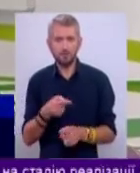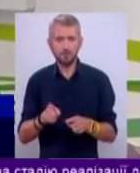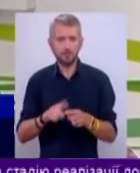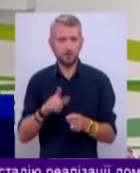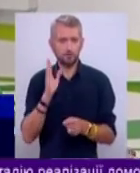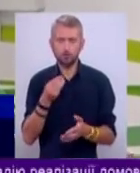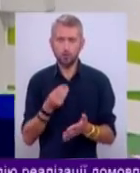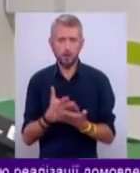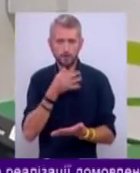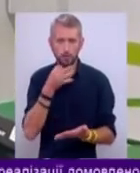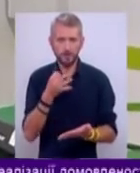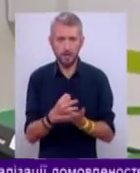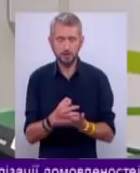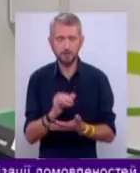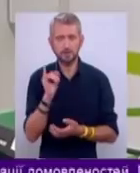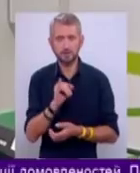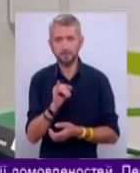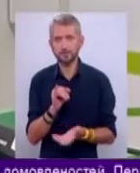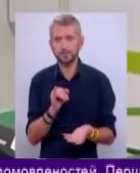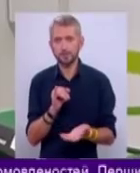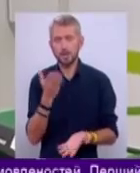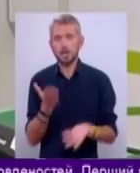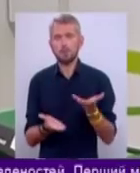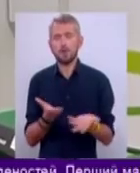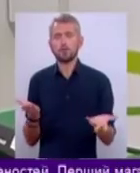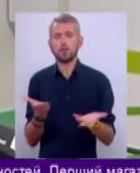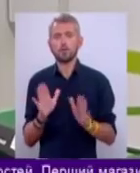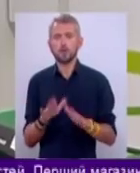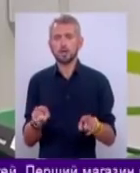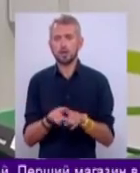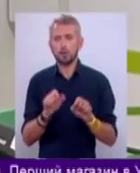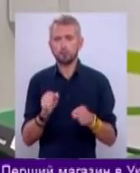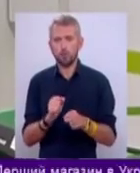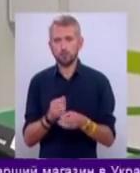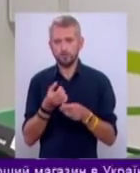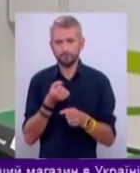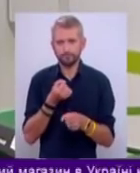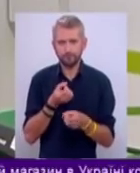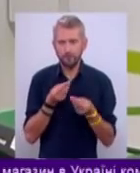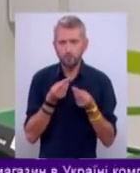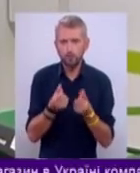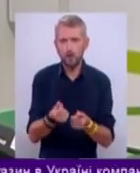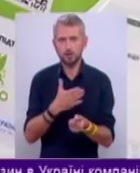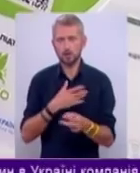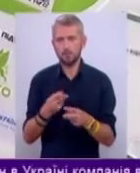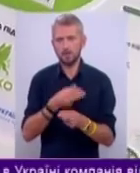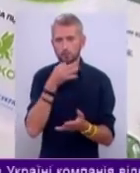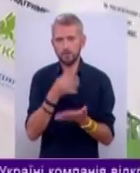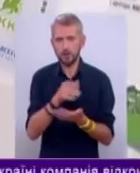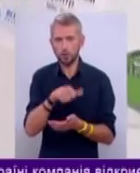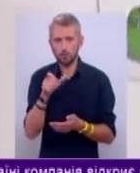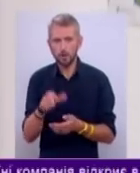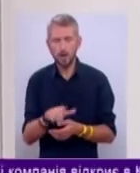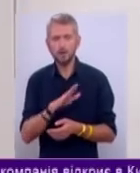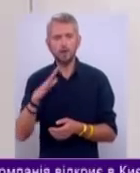доволі таки дорога відповідальність. І, ну, напевно, якимсь чином тільки так можна мотивувати наших іноді безвідповідальних громадян. Та не